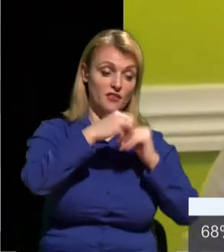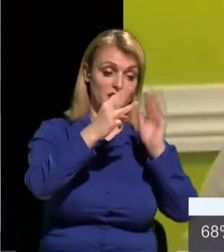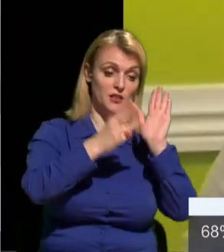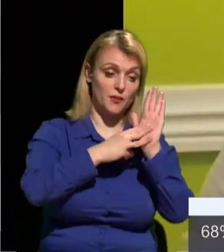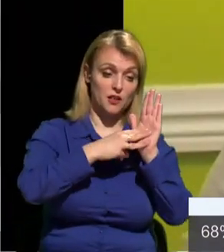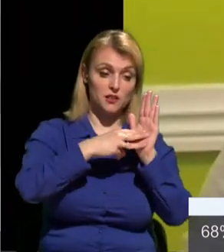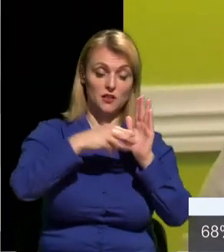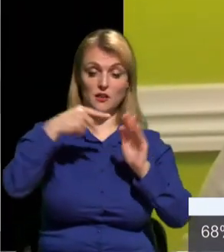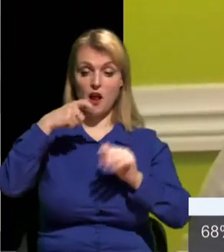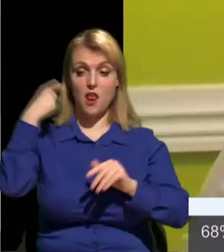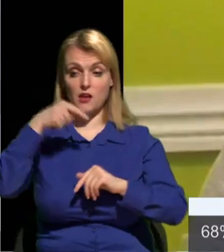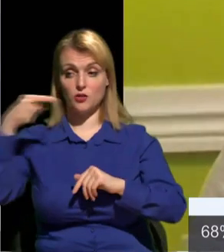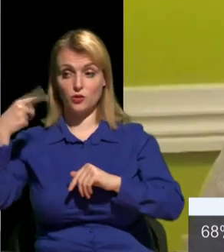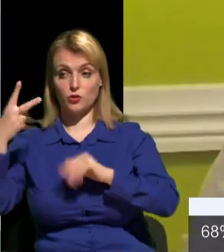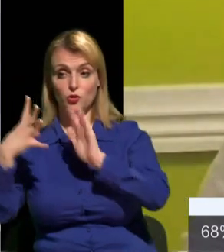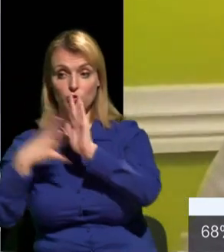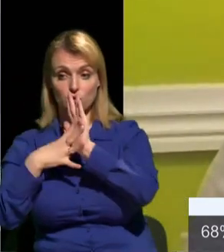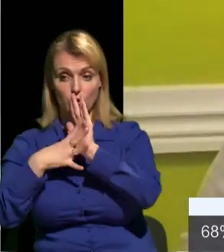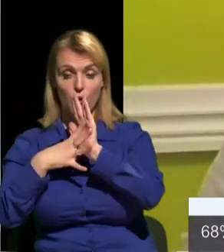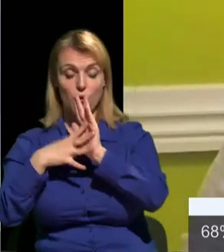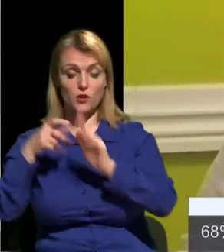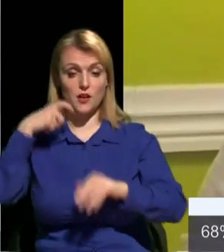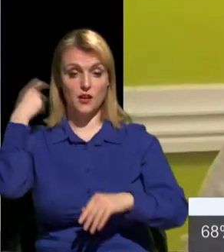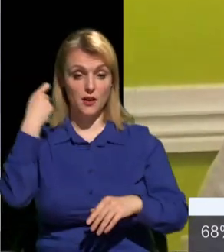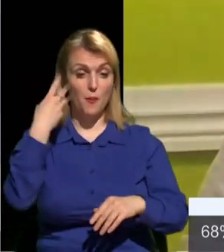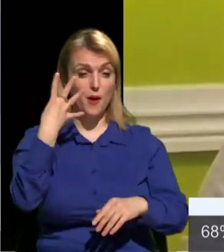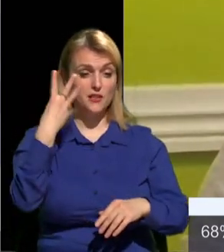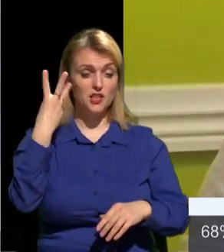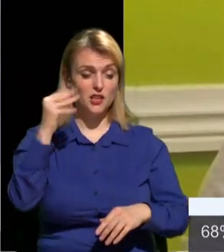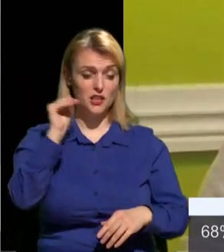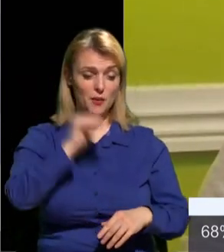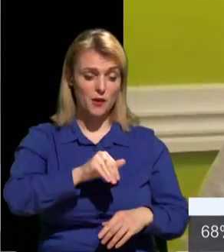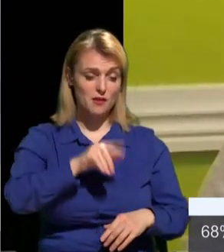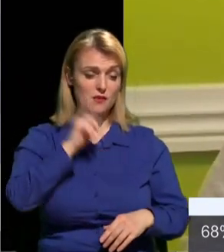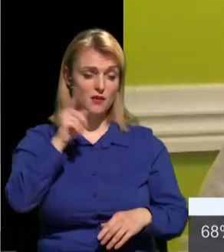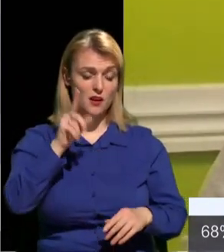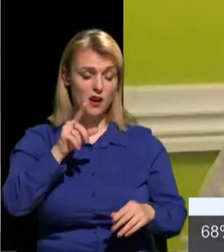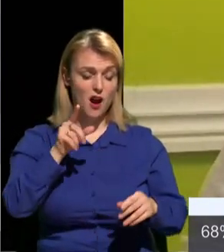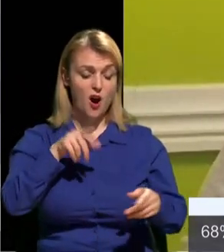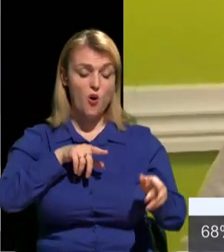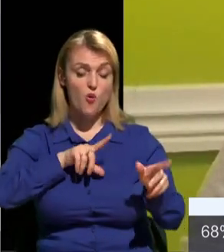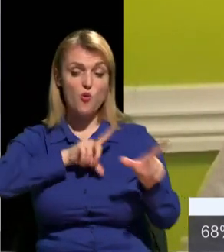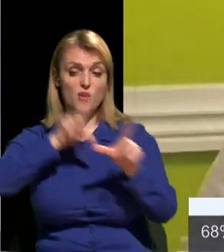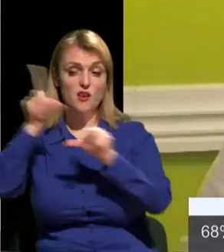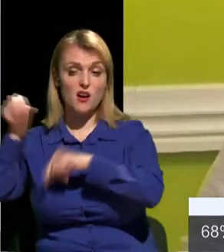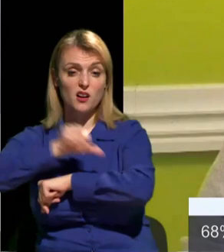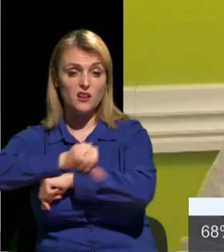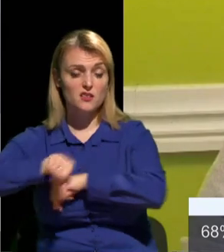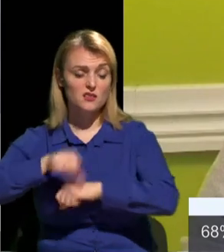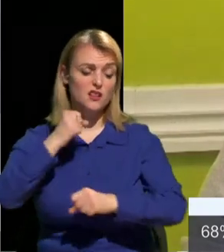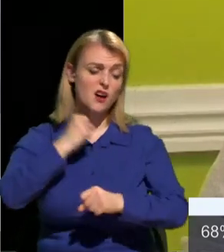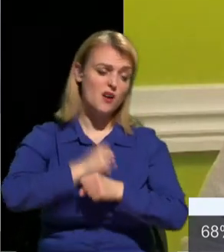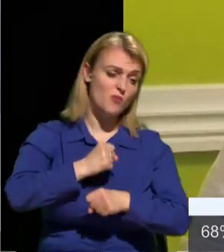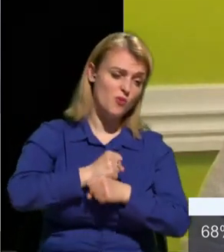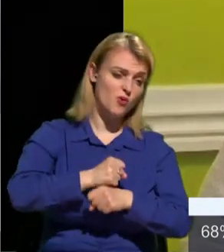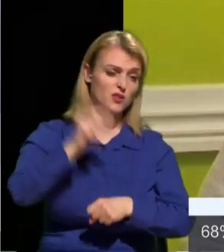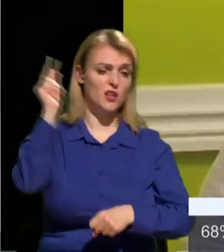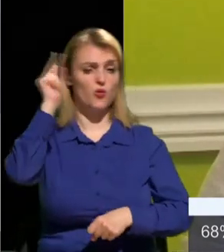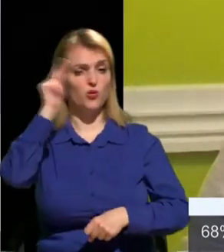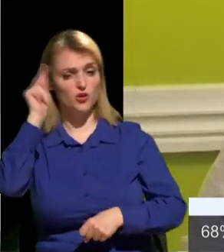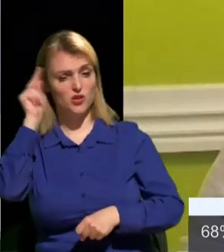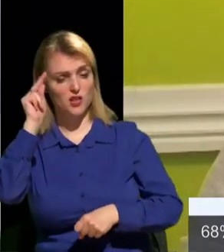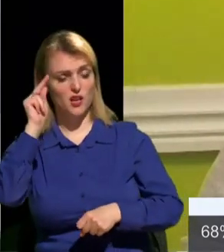ani, 43.000 de tineri au părăsit teritoriul Republicii Moldova și au plecat peste hotare. Fie la muncă, fie la studii, fie